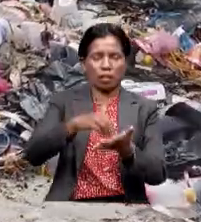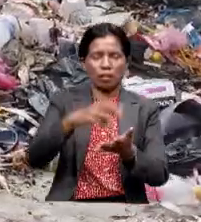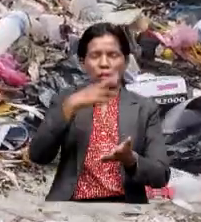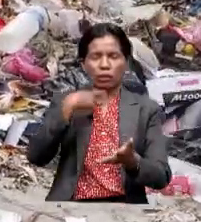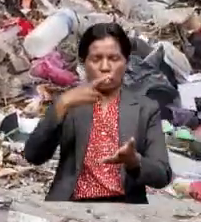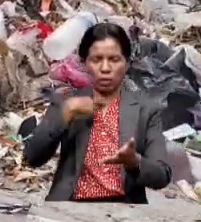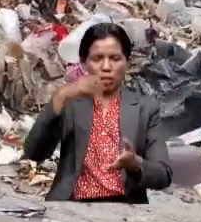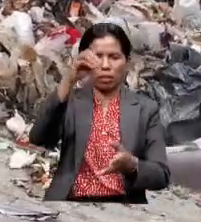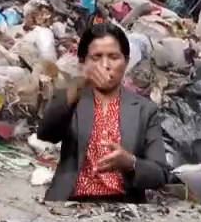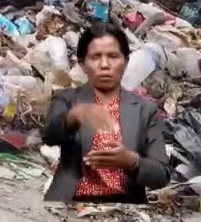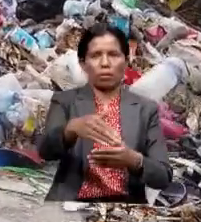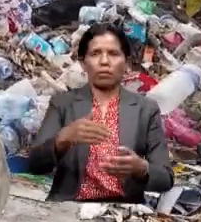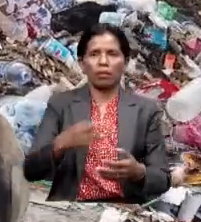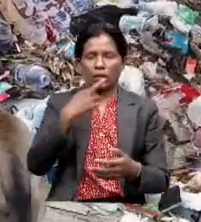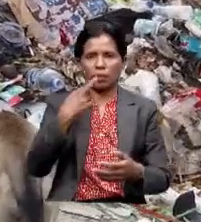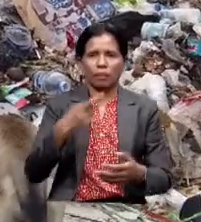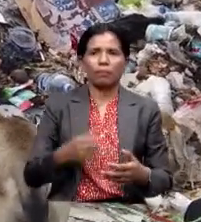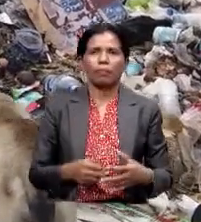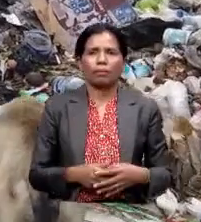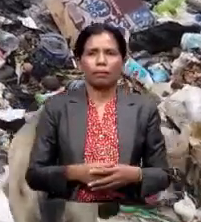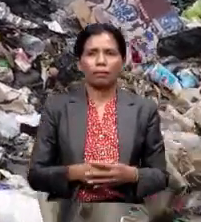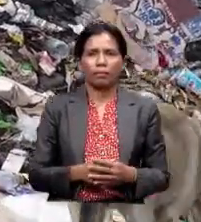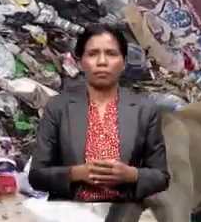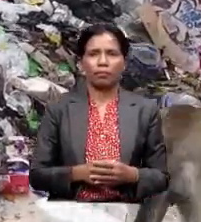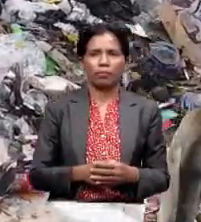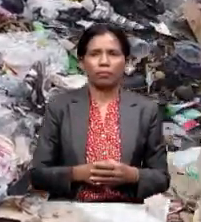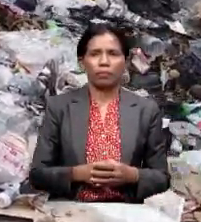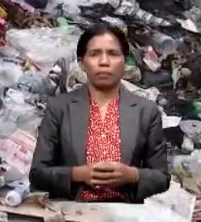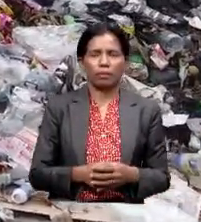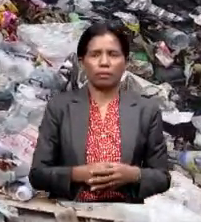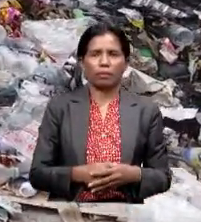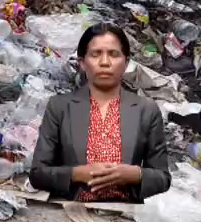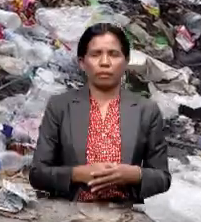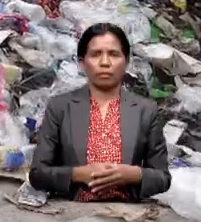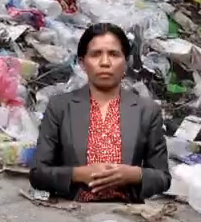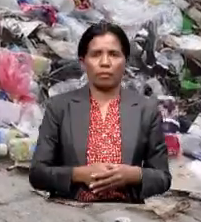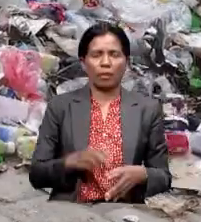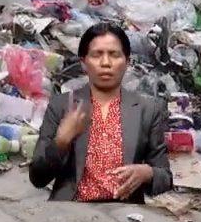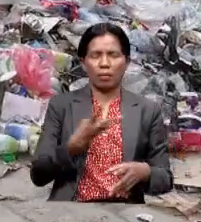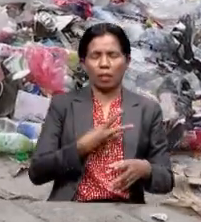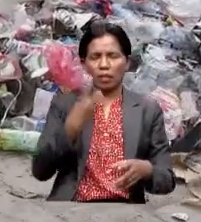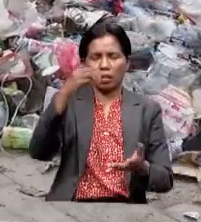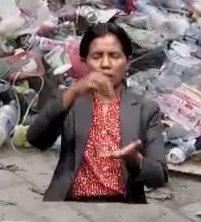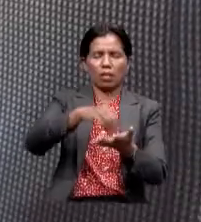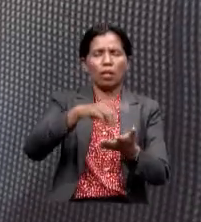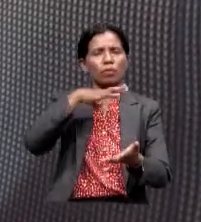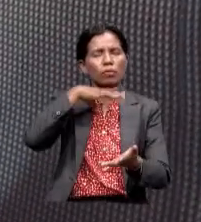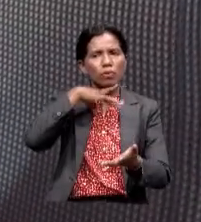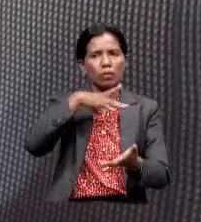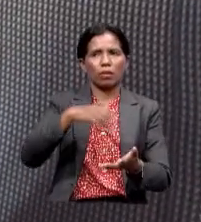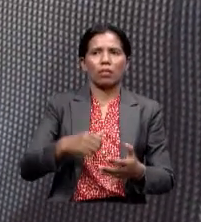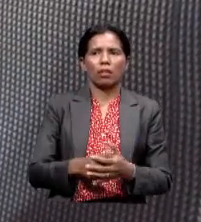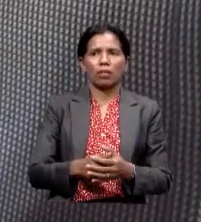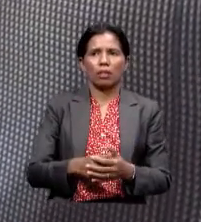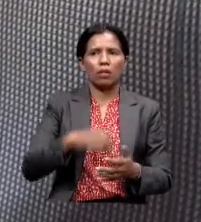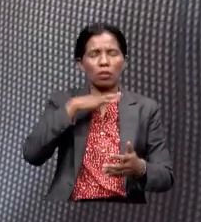oen. Kabupin sekitar beberapa bulan itu, langsung ada orang buang sampah di situ. Terus malah bak sampahnya